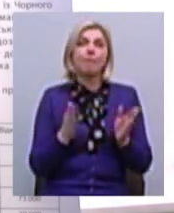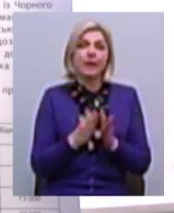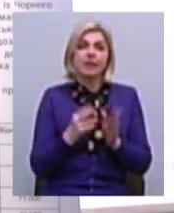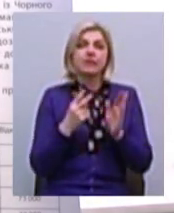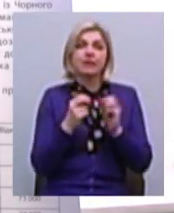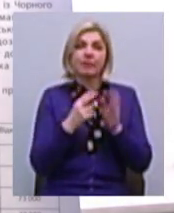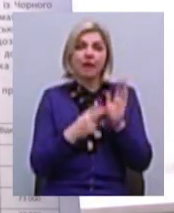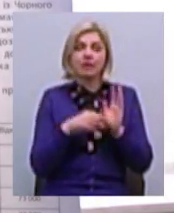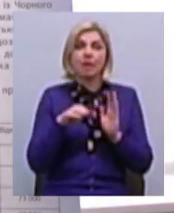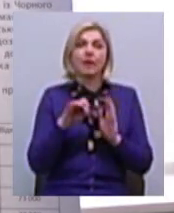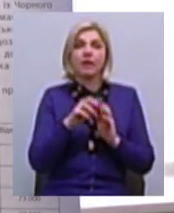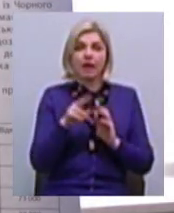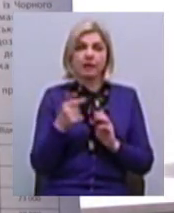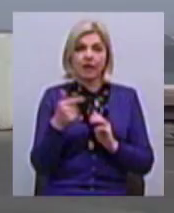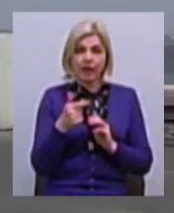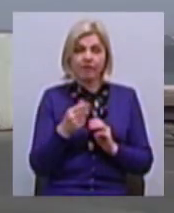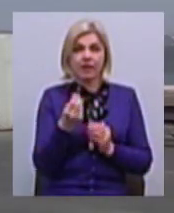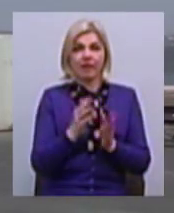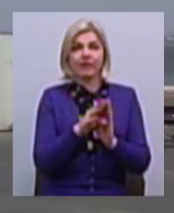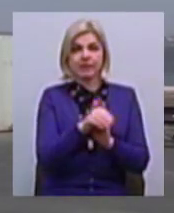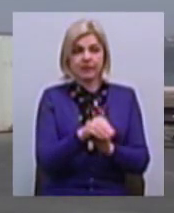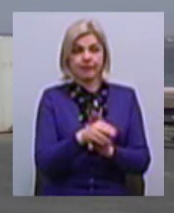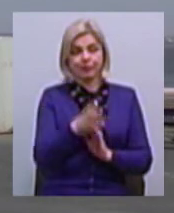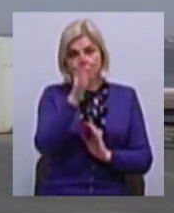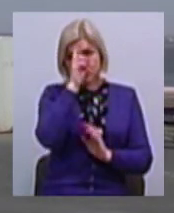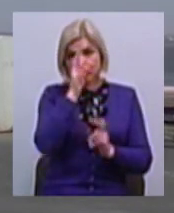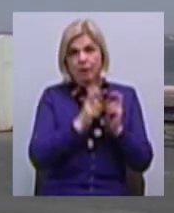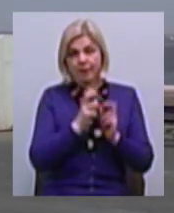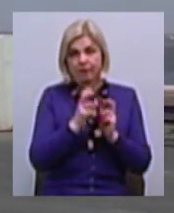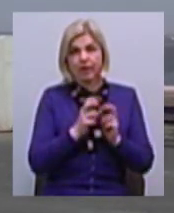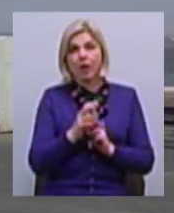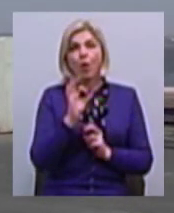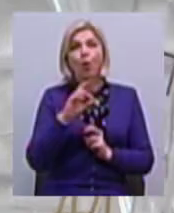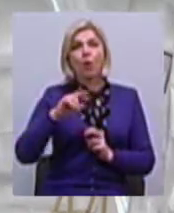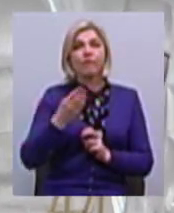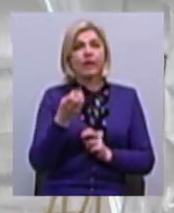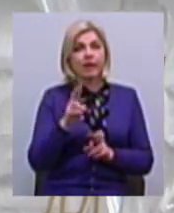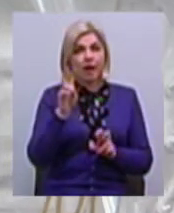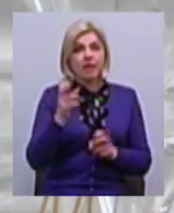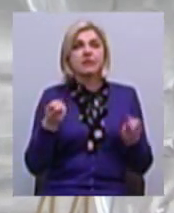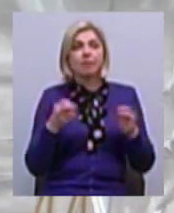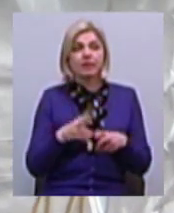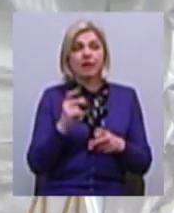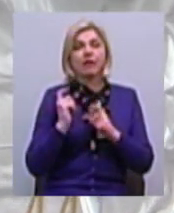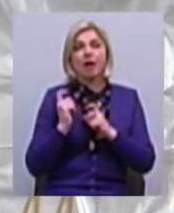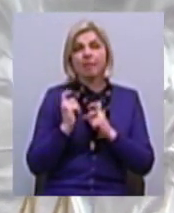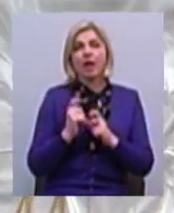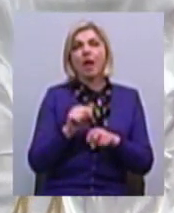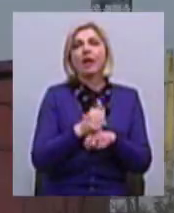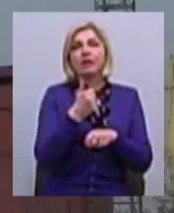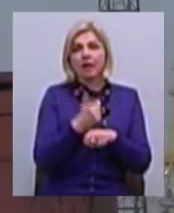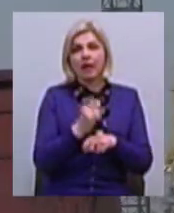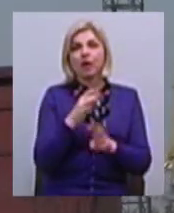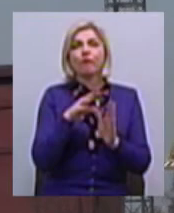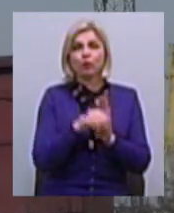мільярдів гривень інвестицій в порт Ольвія. Державне підприємство «Стовідорна компанія Ольвія» спеціалізується на перевантаженні генеральних, в тому